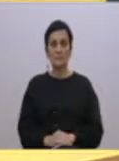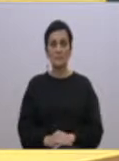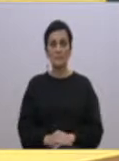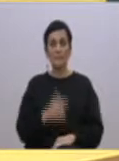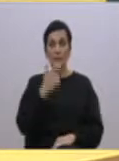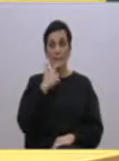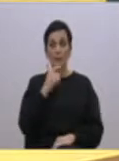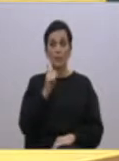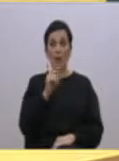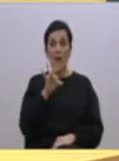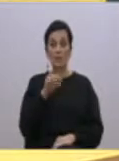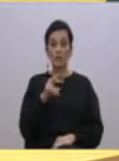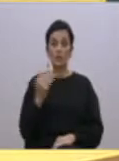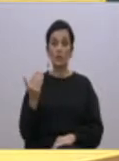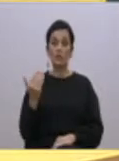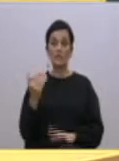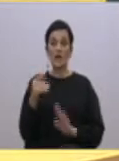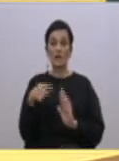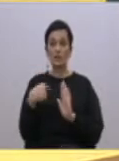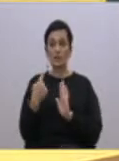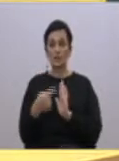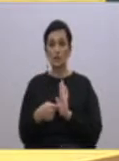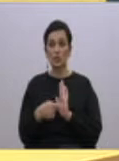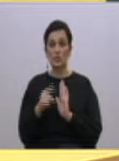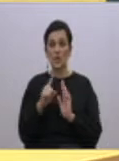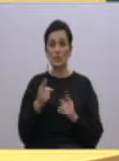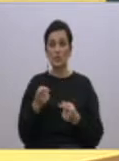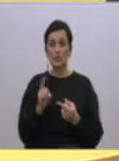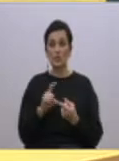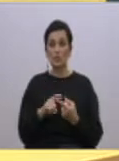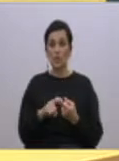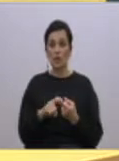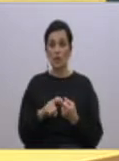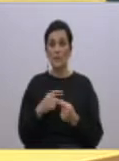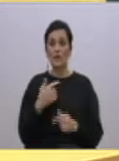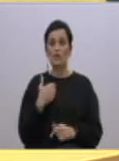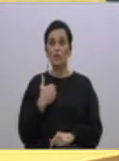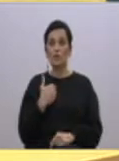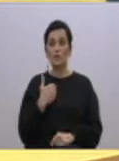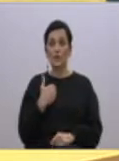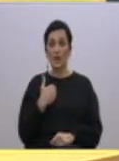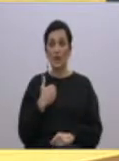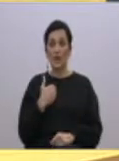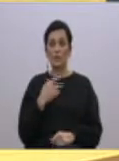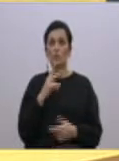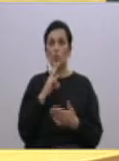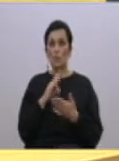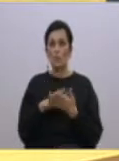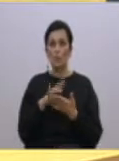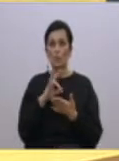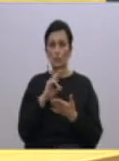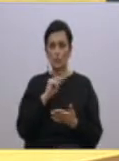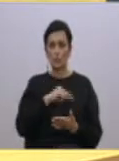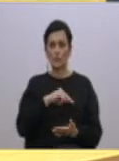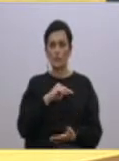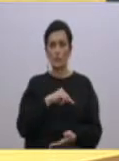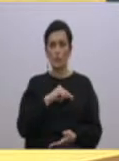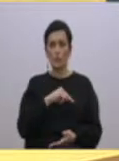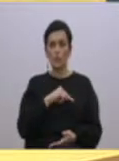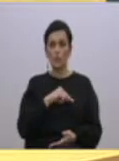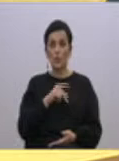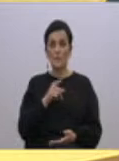ბატონო არჩილ, თქვენს შეკითხვას რაც შეეხება, ჩვენ მუდმივად მუშაობთ